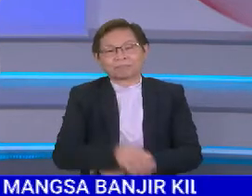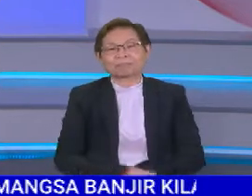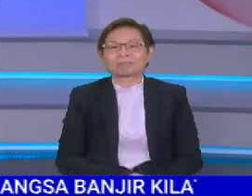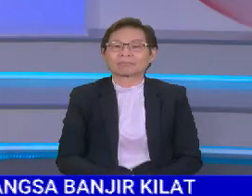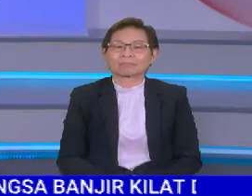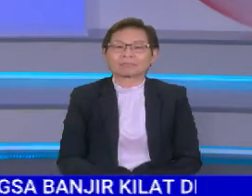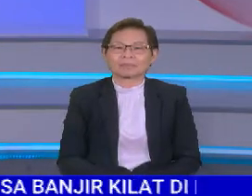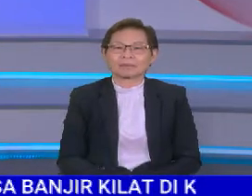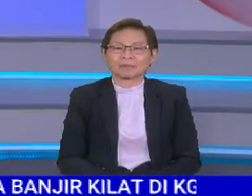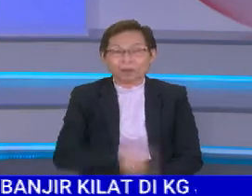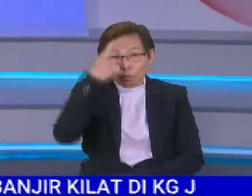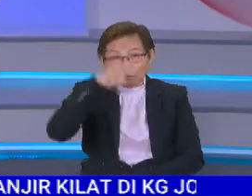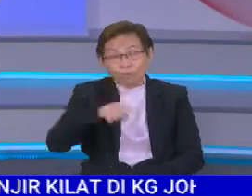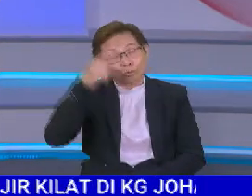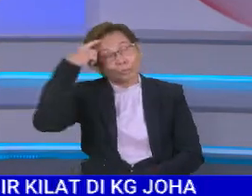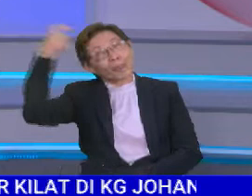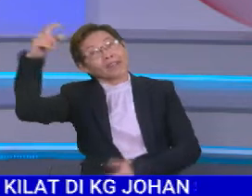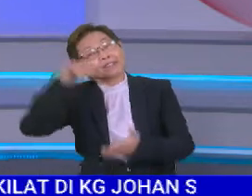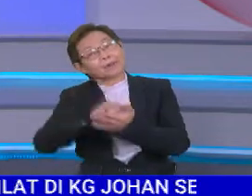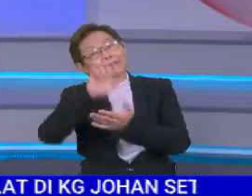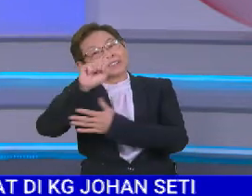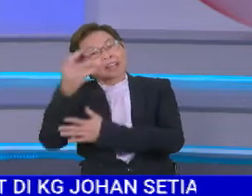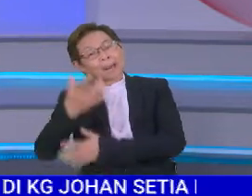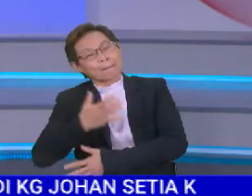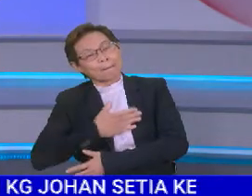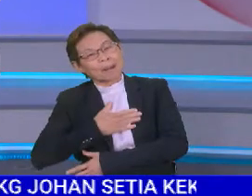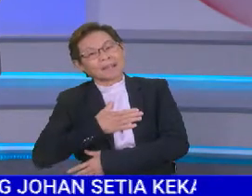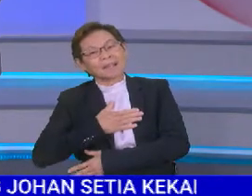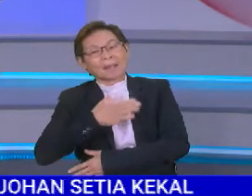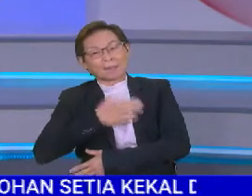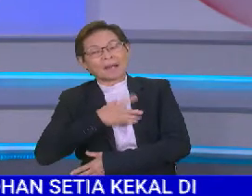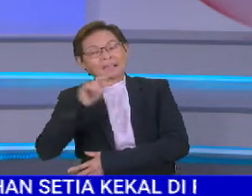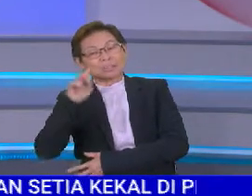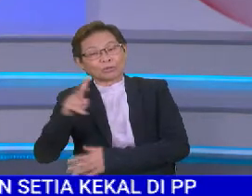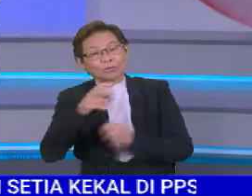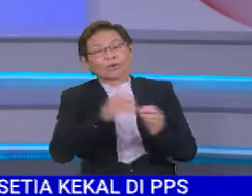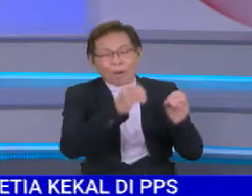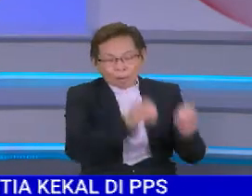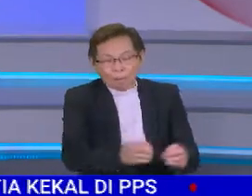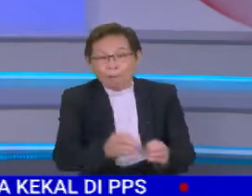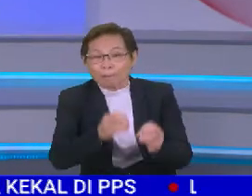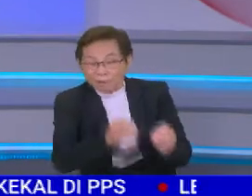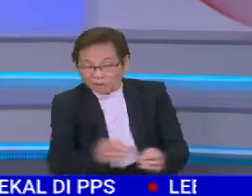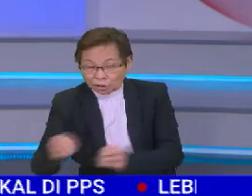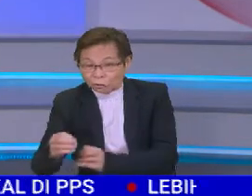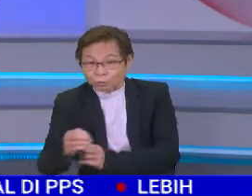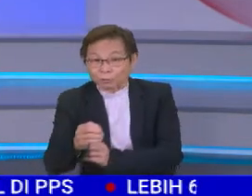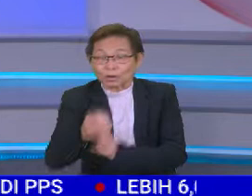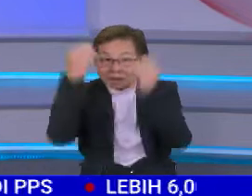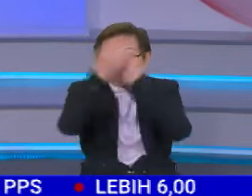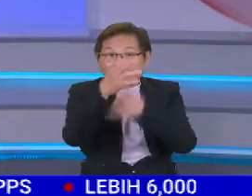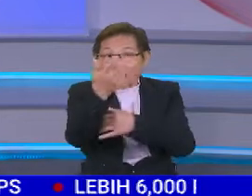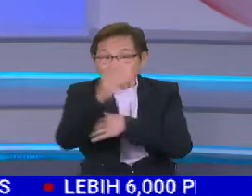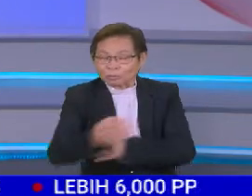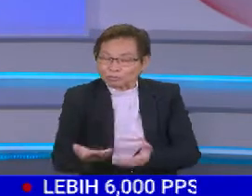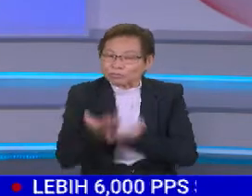RTM. Dan bagi memenuhi impian tersebut, syarikat MyTV Broadcasting Sdn. Bhd. MyTV selaku penaja siaran di RTM menawarkan